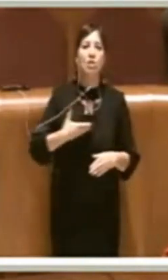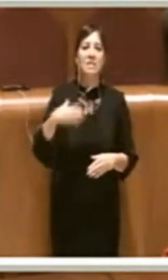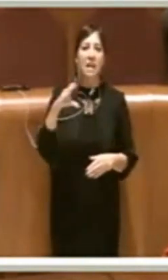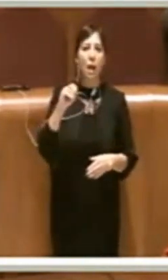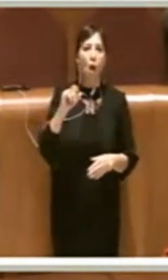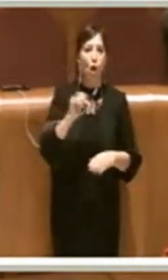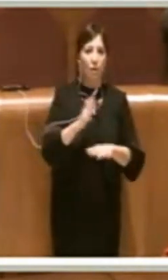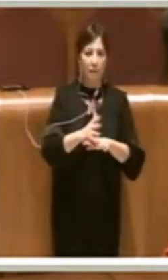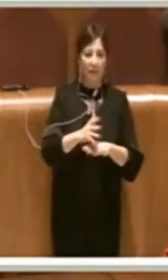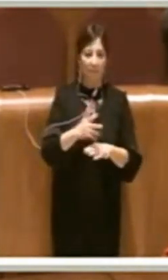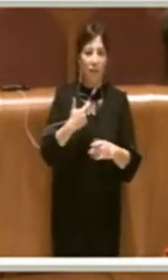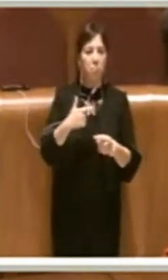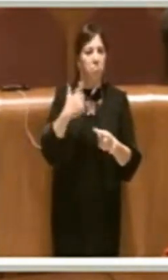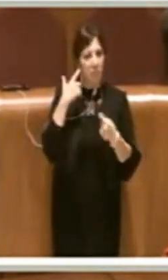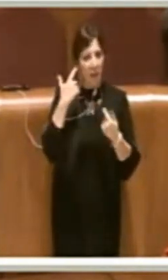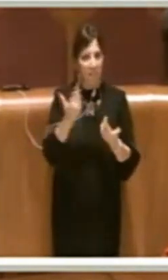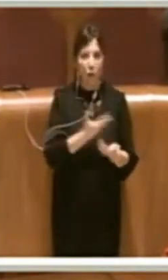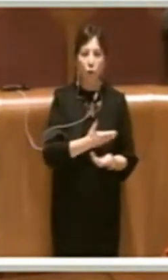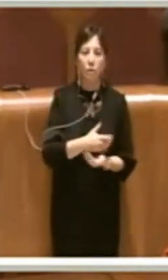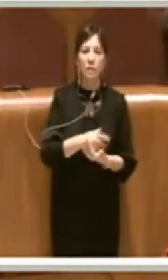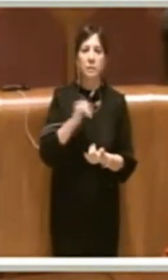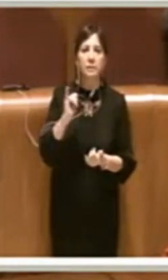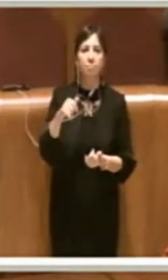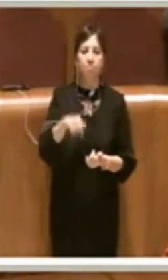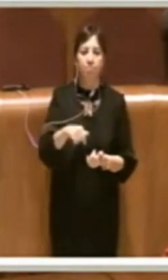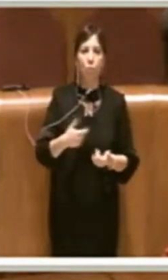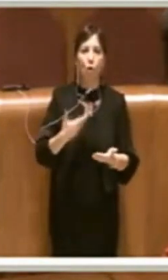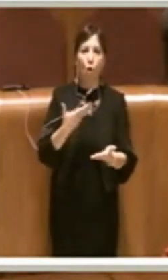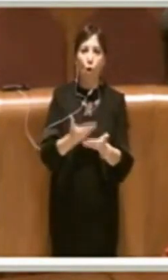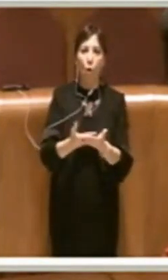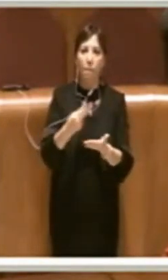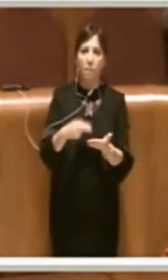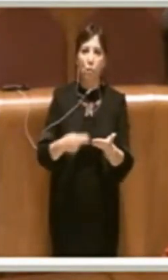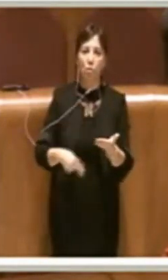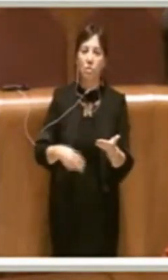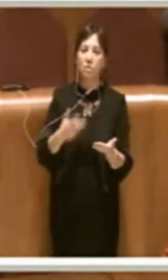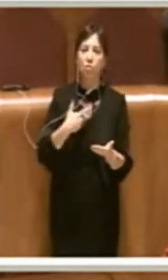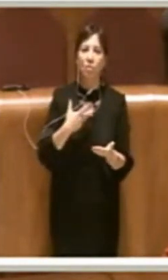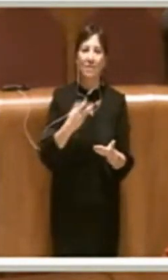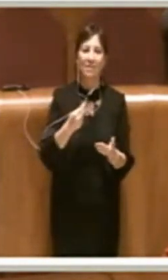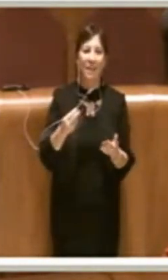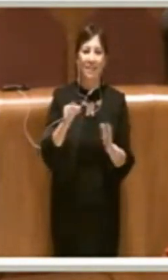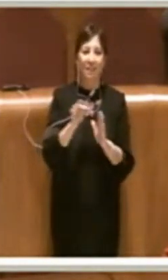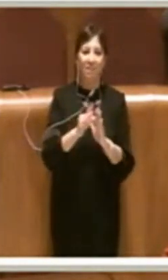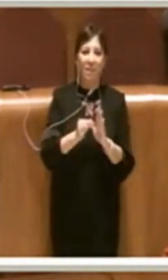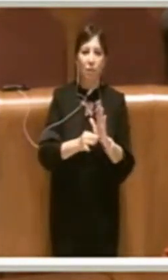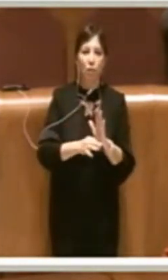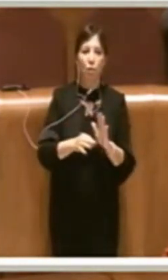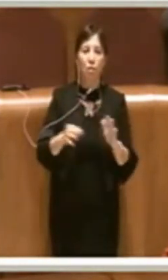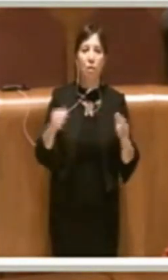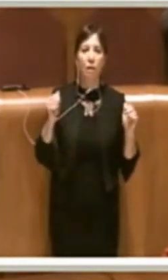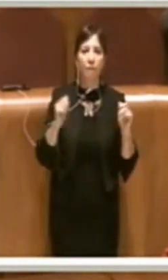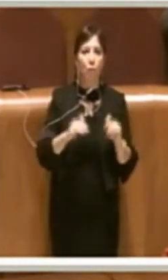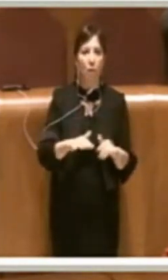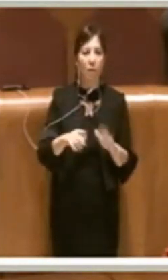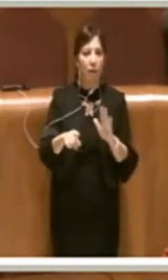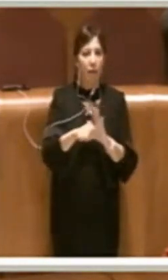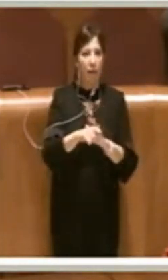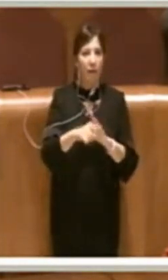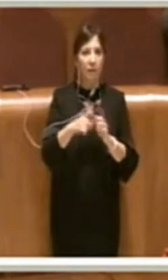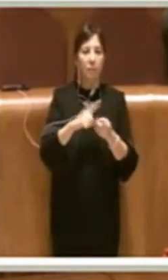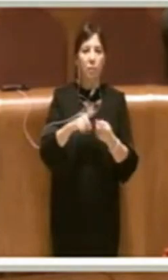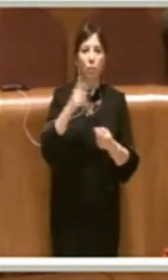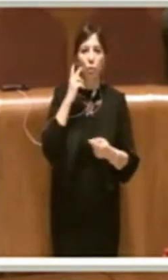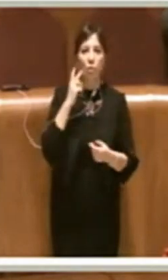Sì, questa mozione tiene conto di tanti fattori che stanno influendo purtroppo negativamente